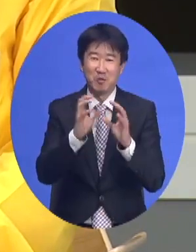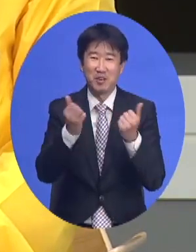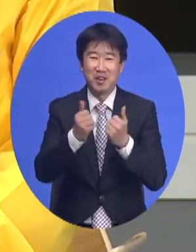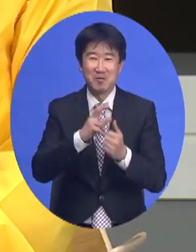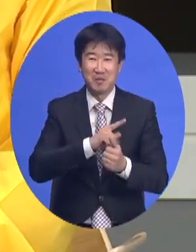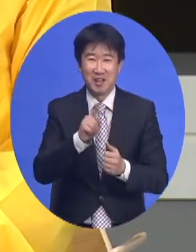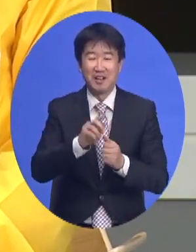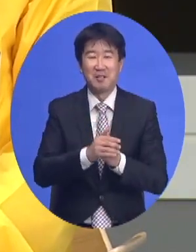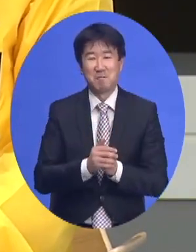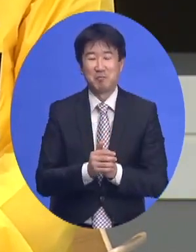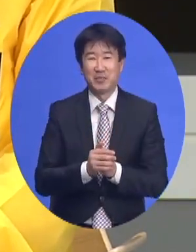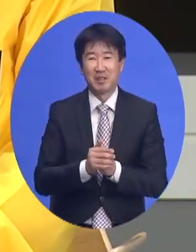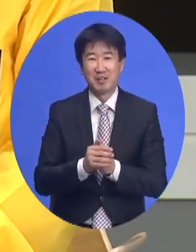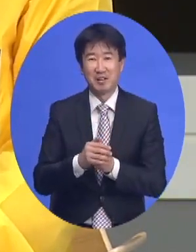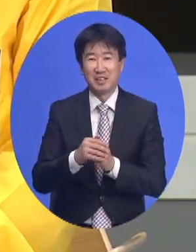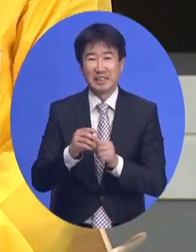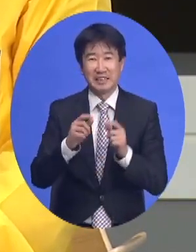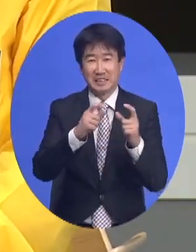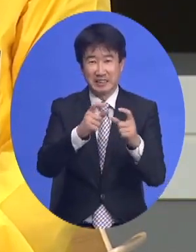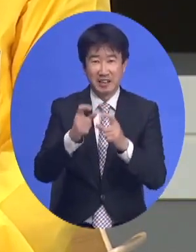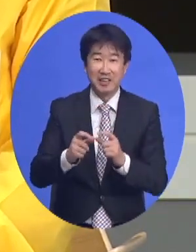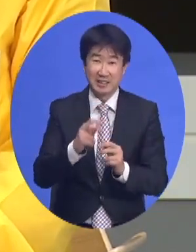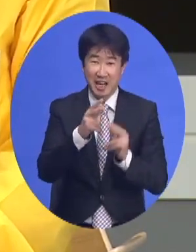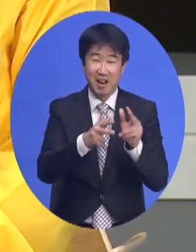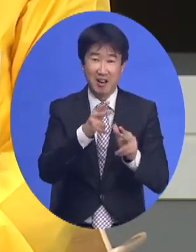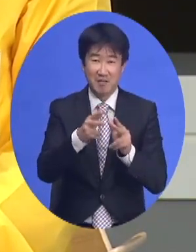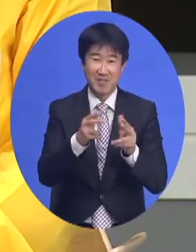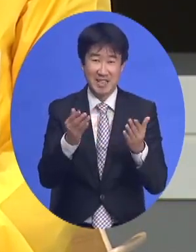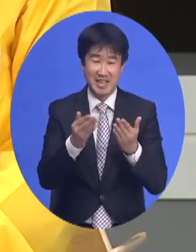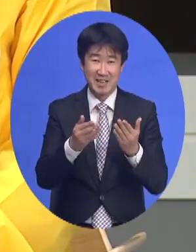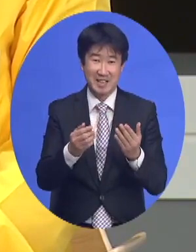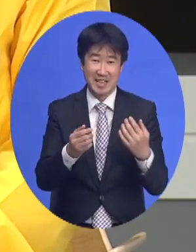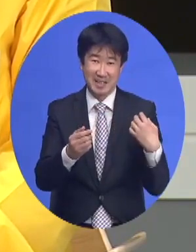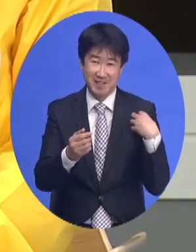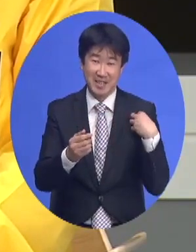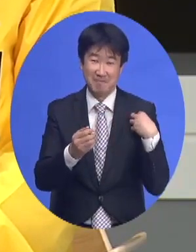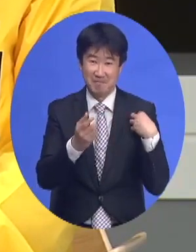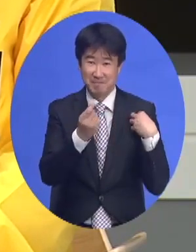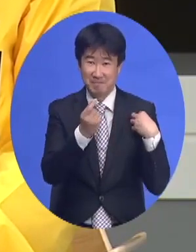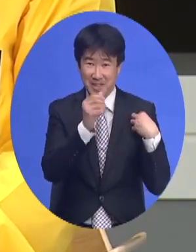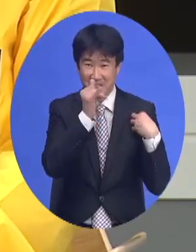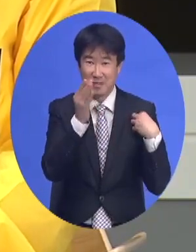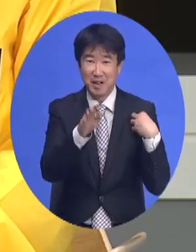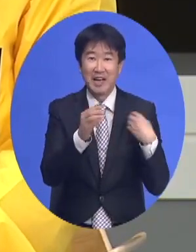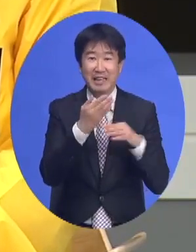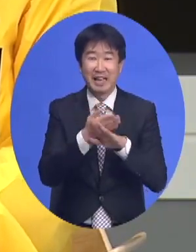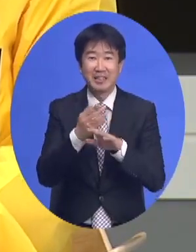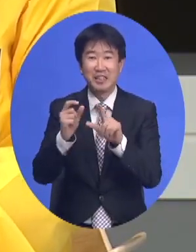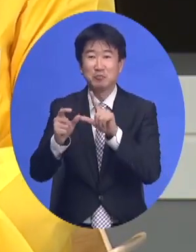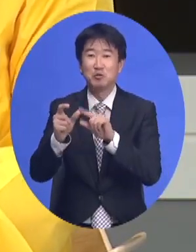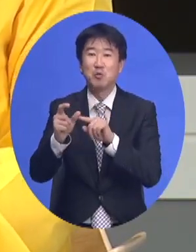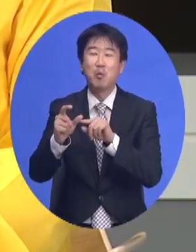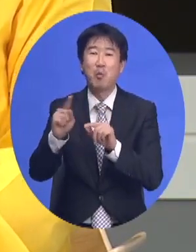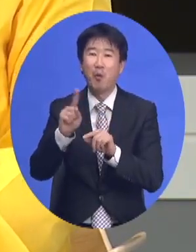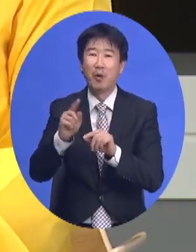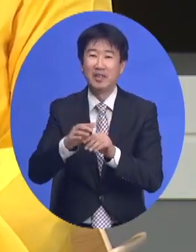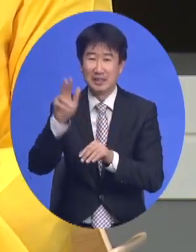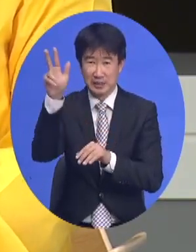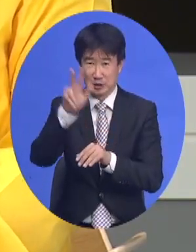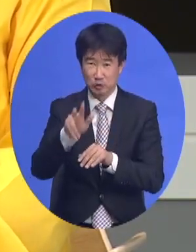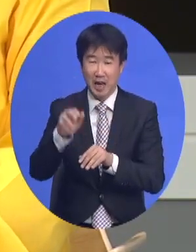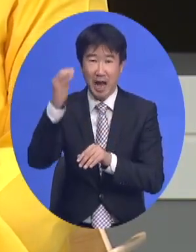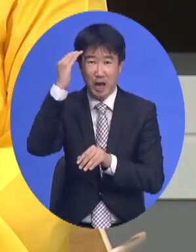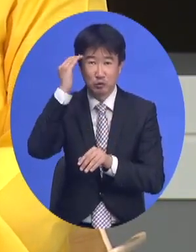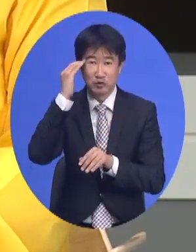국회의원은요 한편으로는 지역 사업을 하는데 힘을 보태는 것도 있지만은 다른 한편으로는 전국 즉